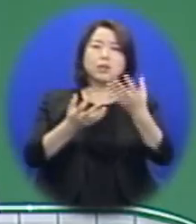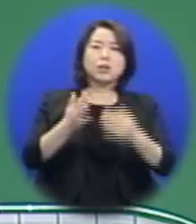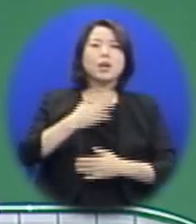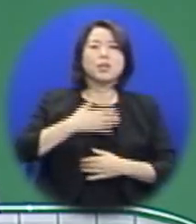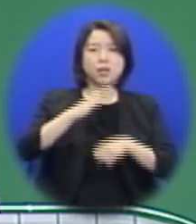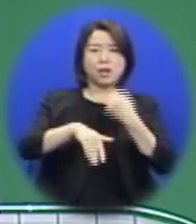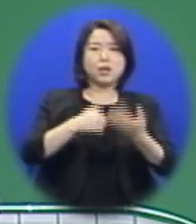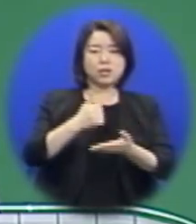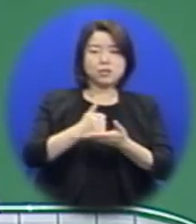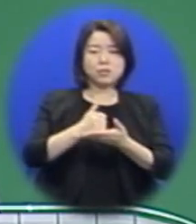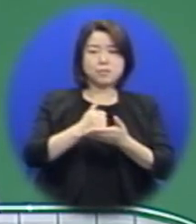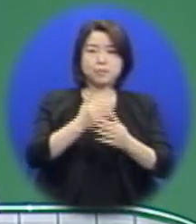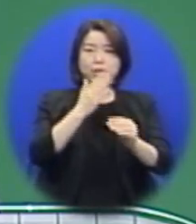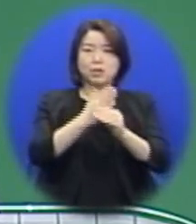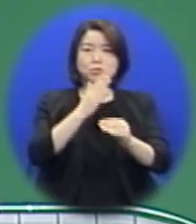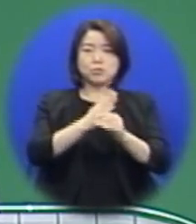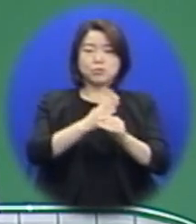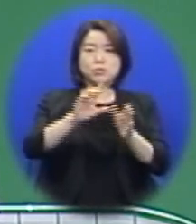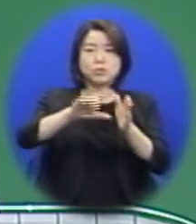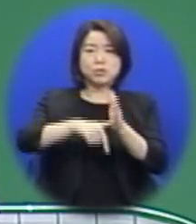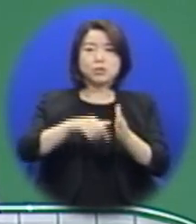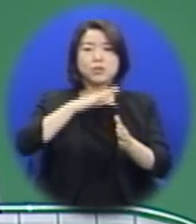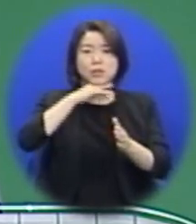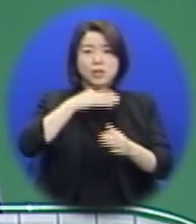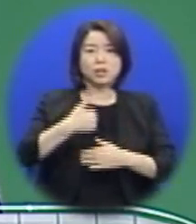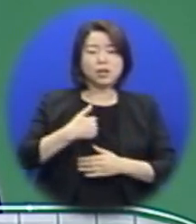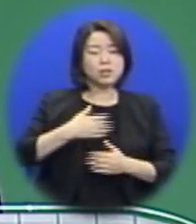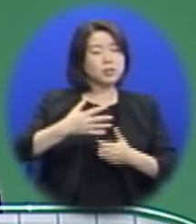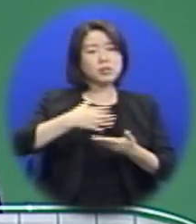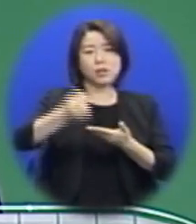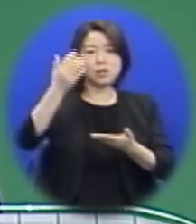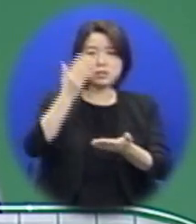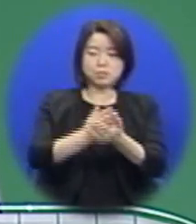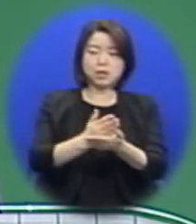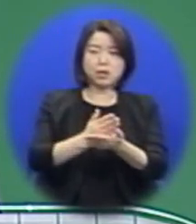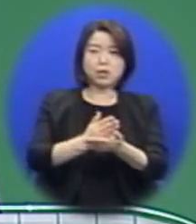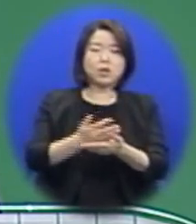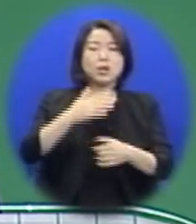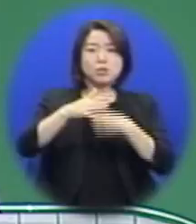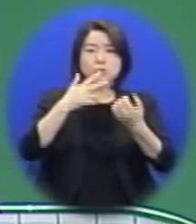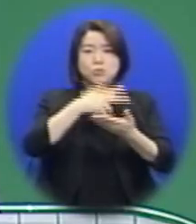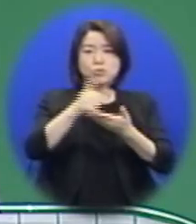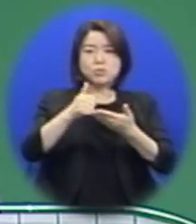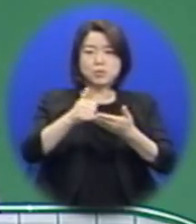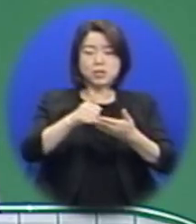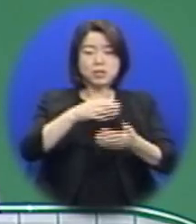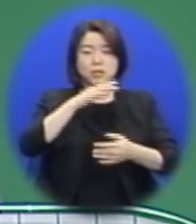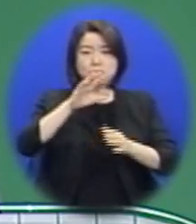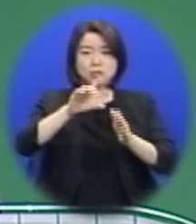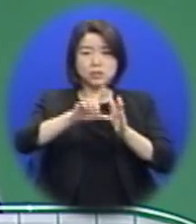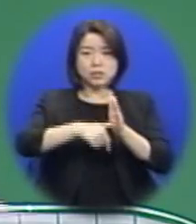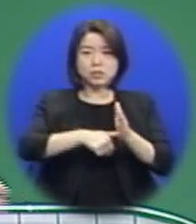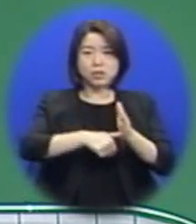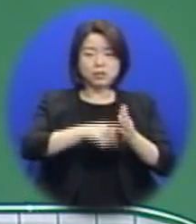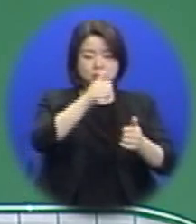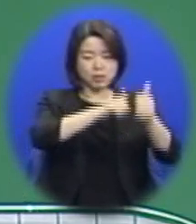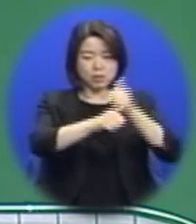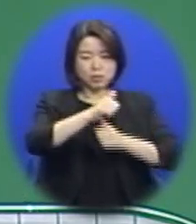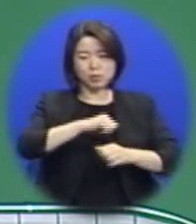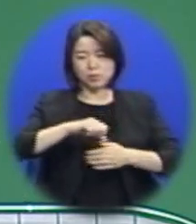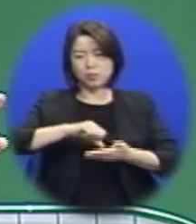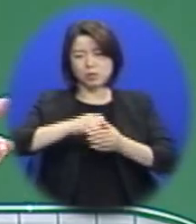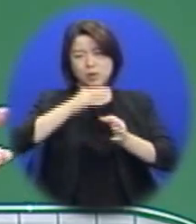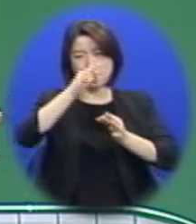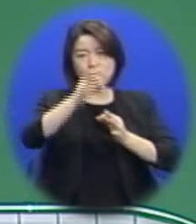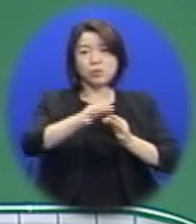하나님, 중년의 나를 데려가지 마십시오. 주님의 횟수는 대대로 무궁합니다. 아니, 갑자기 시편